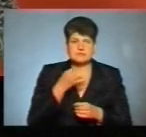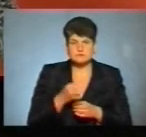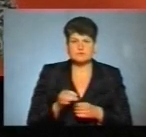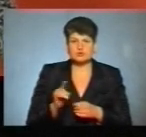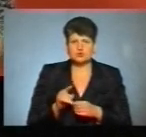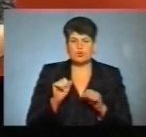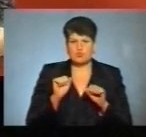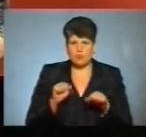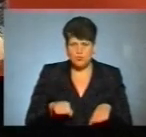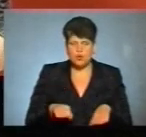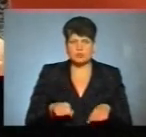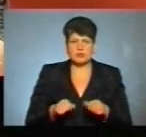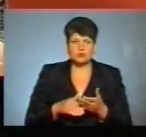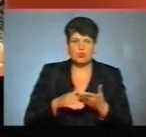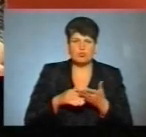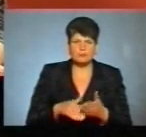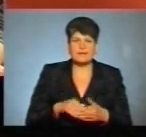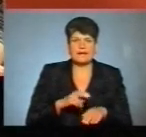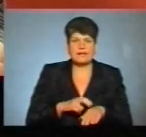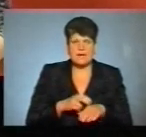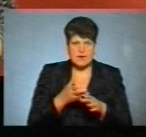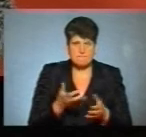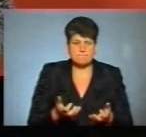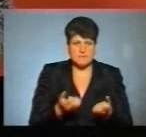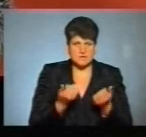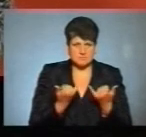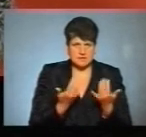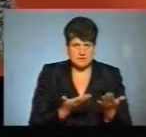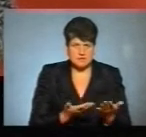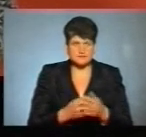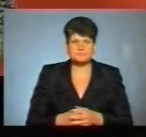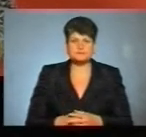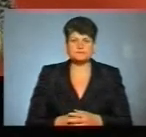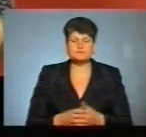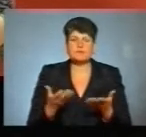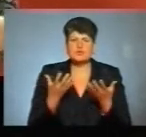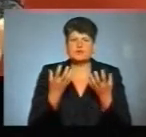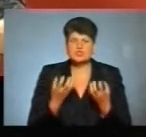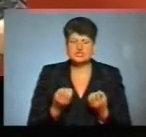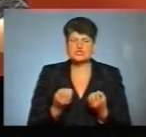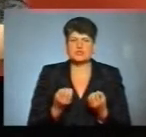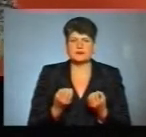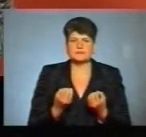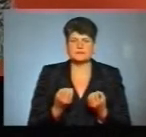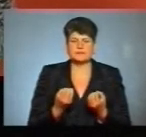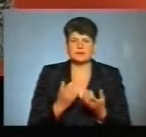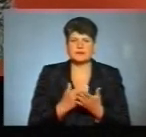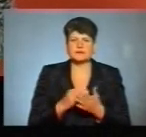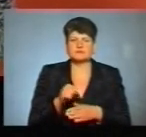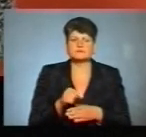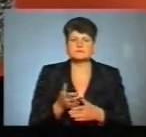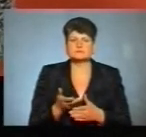що можна таким чином допомогти лікарям, так, підтримати їх зараз. Яку ще соціальну складову має цей